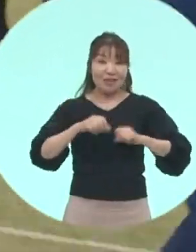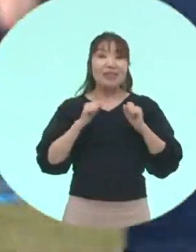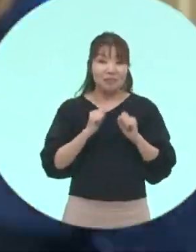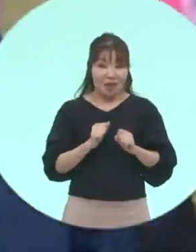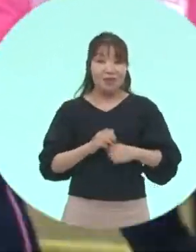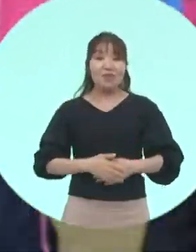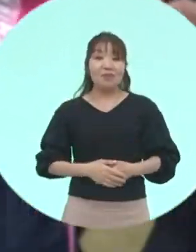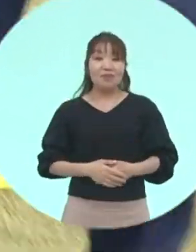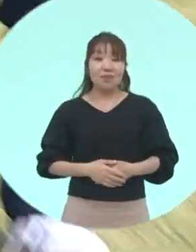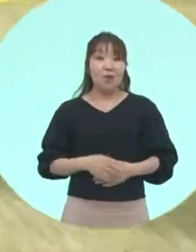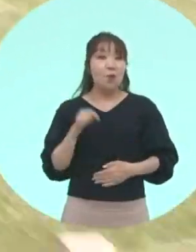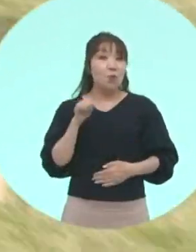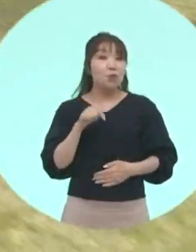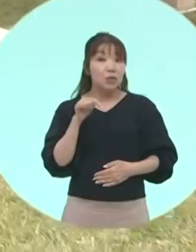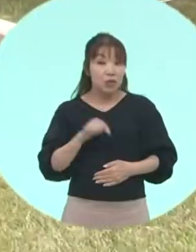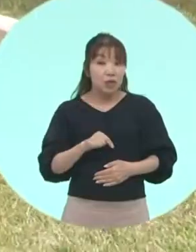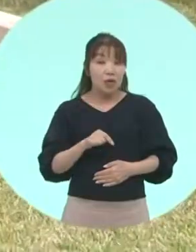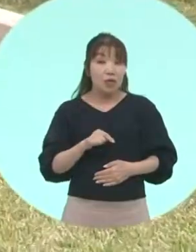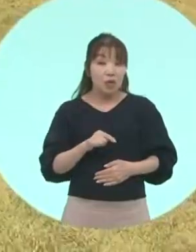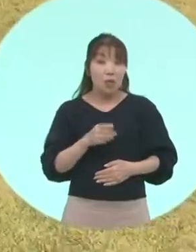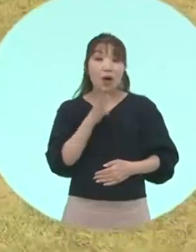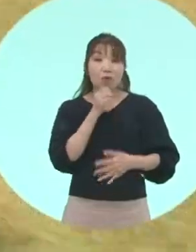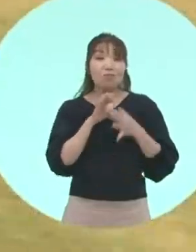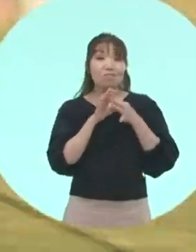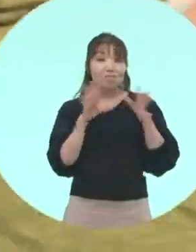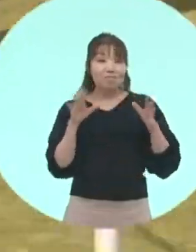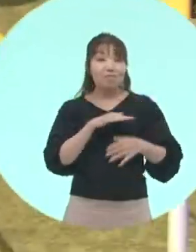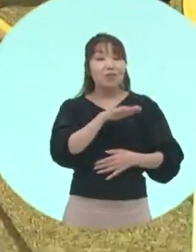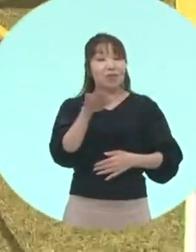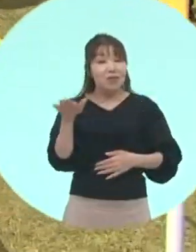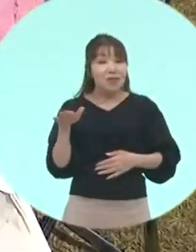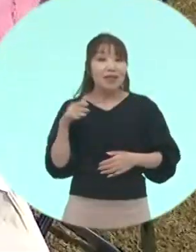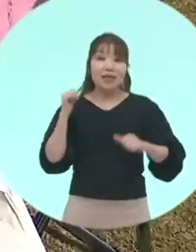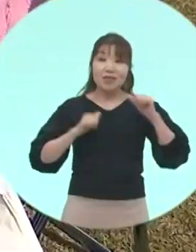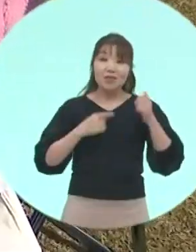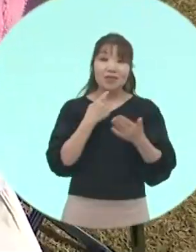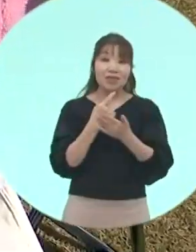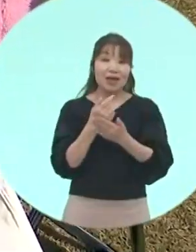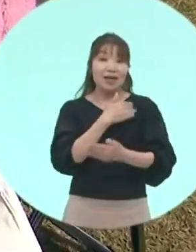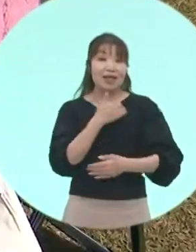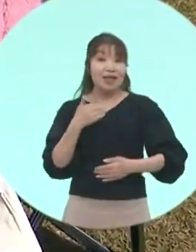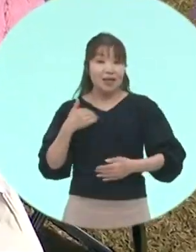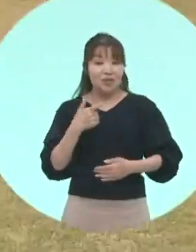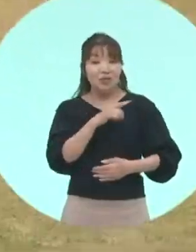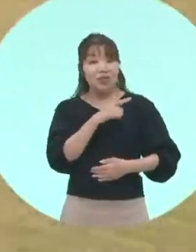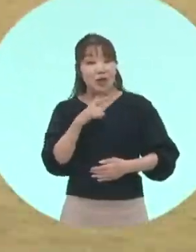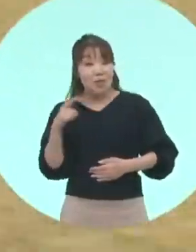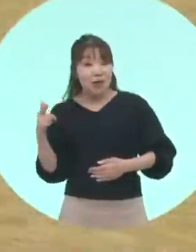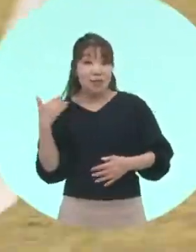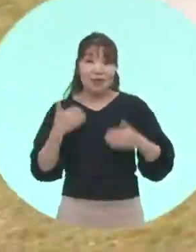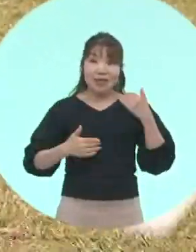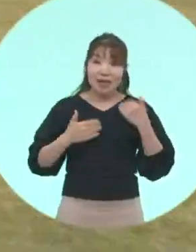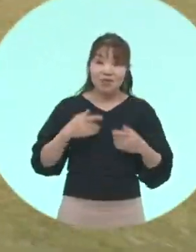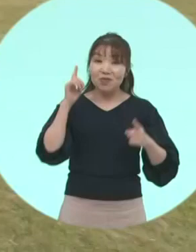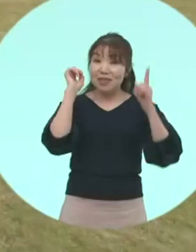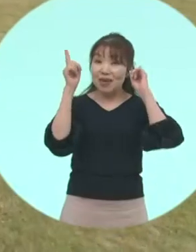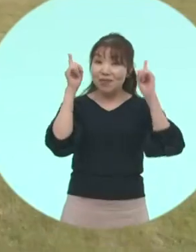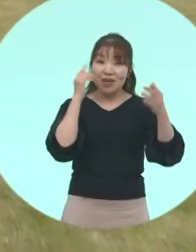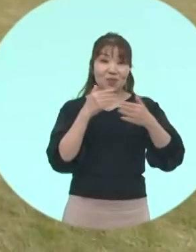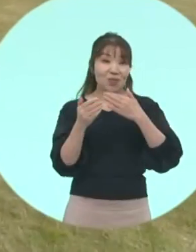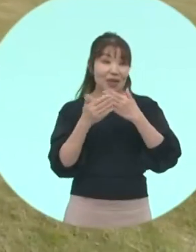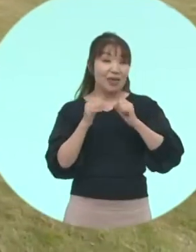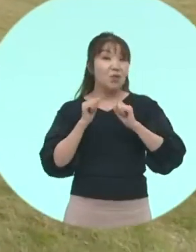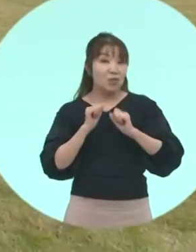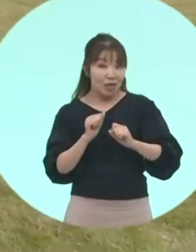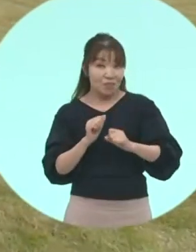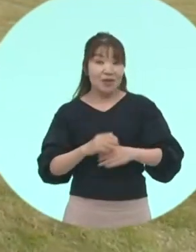。こちらでは年齢を問わず誰もが参加できるさまざまな楽しいレクリエーション体験が行